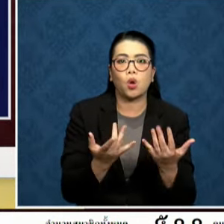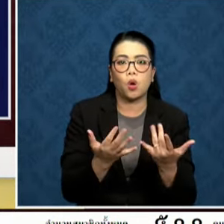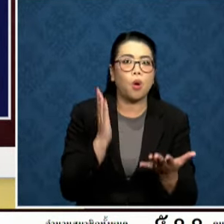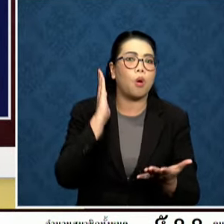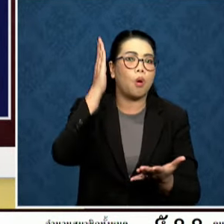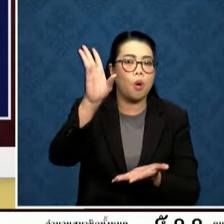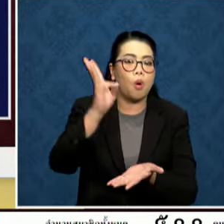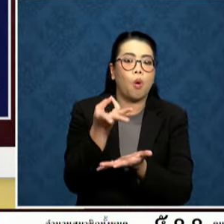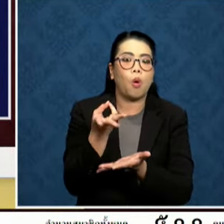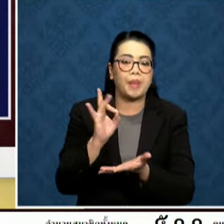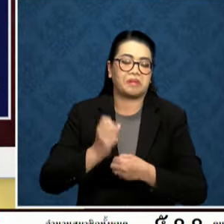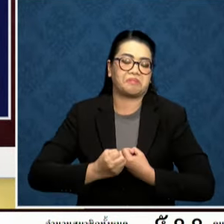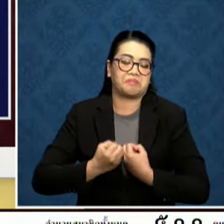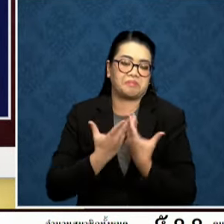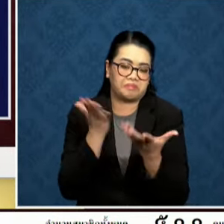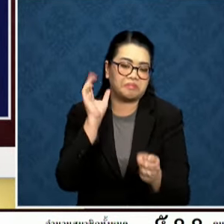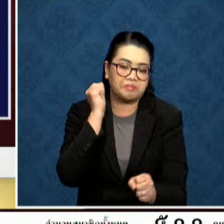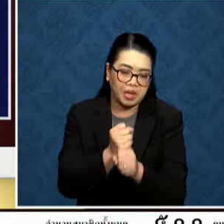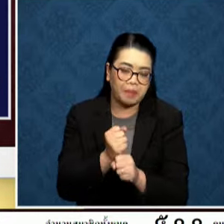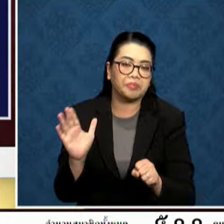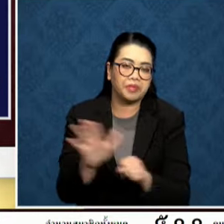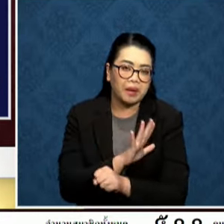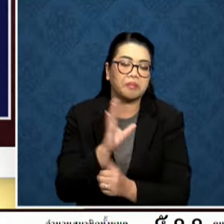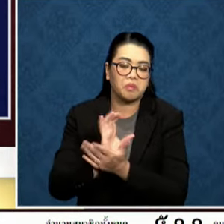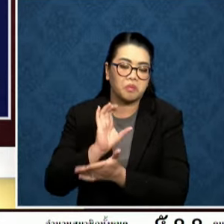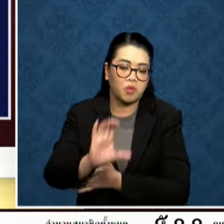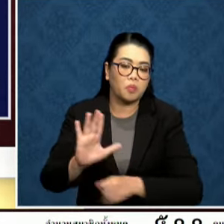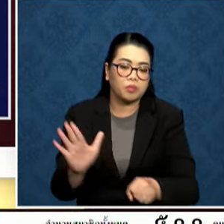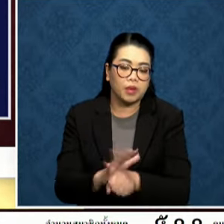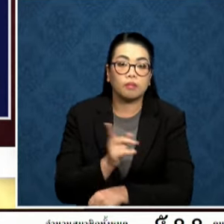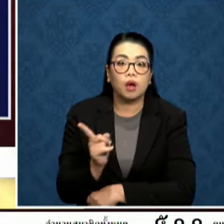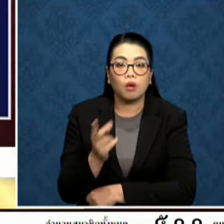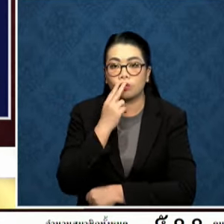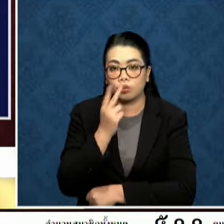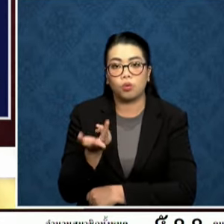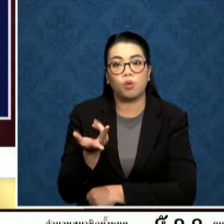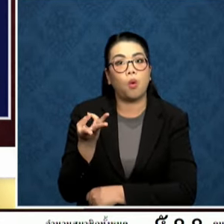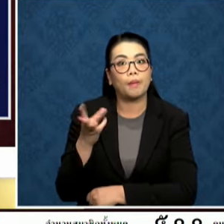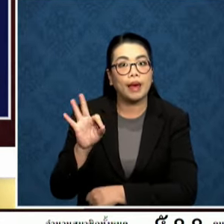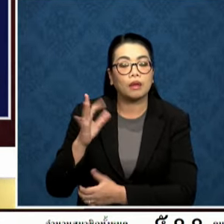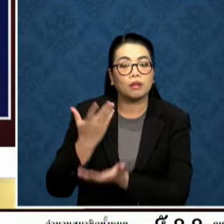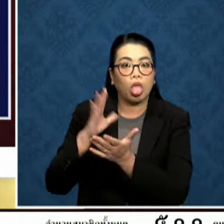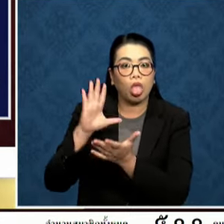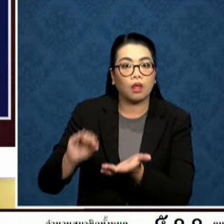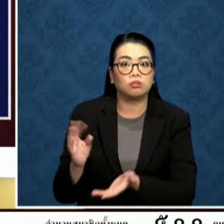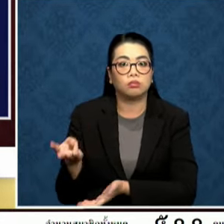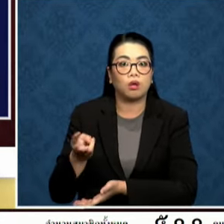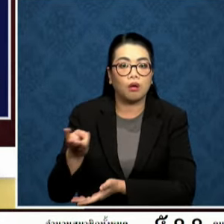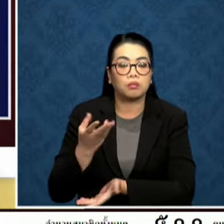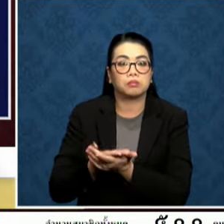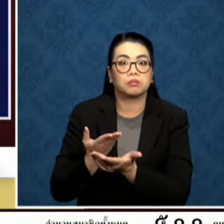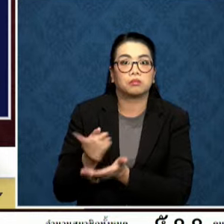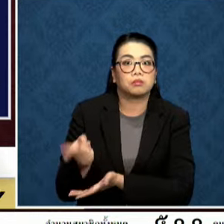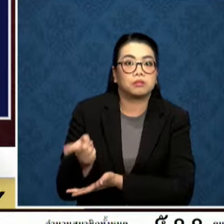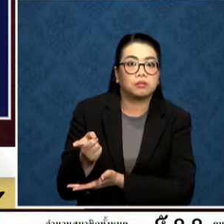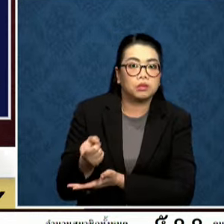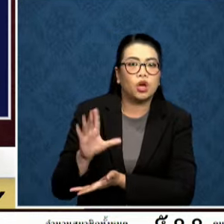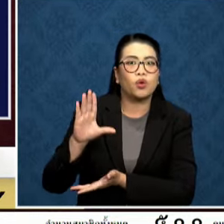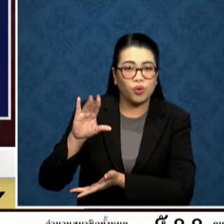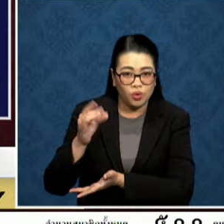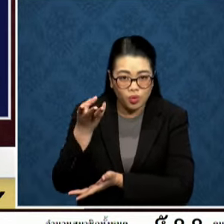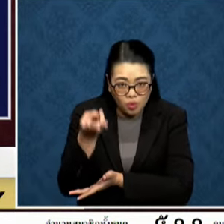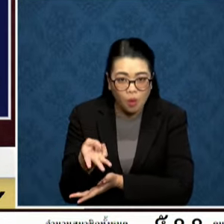คะได้แสดงศักยภาพกันไปเต็มๆจุกๆนะคะแต่สุดท้ายแล้วเนี่ยก็คือเหมือนเดิมนะคะแล้ว